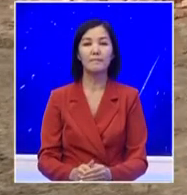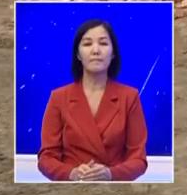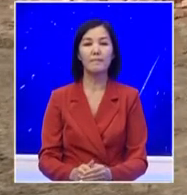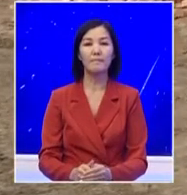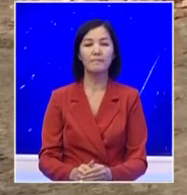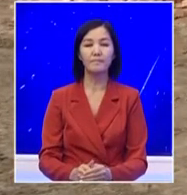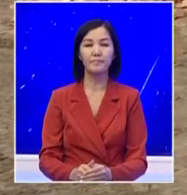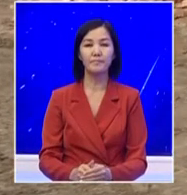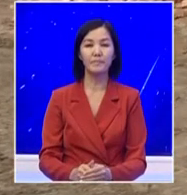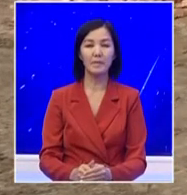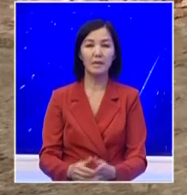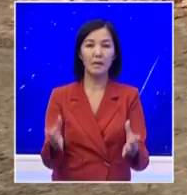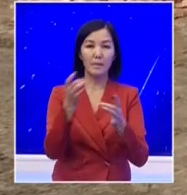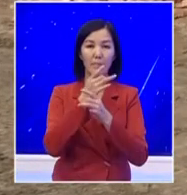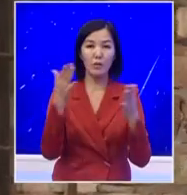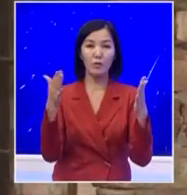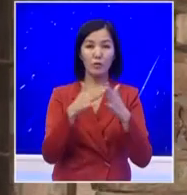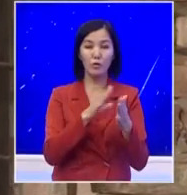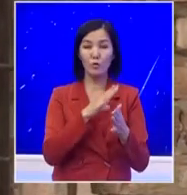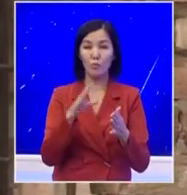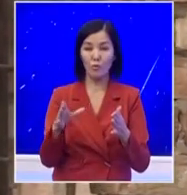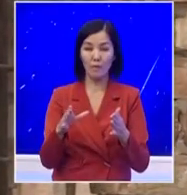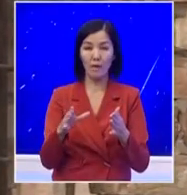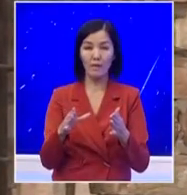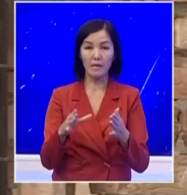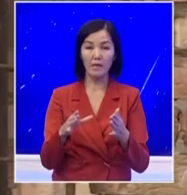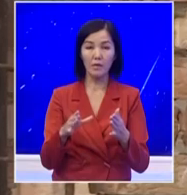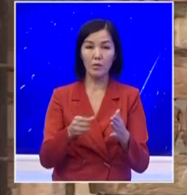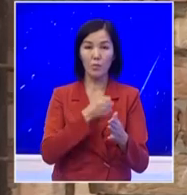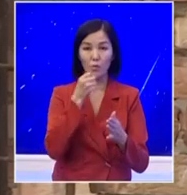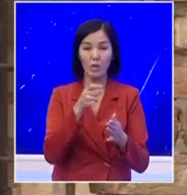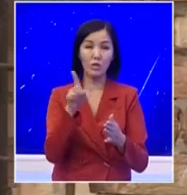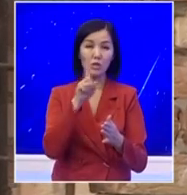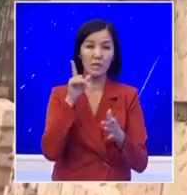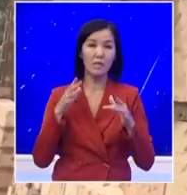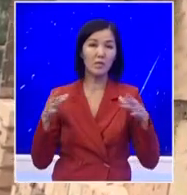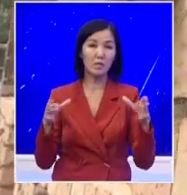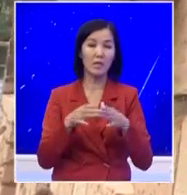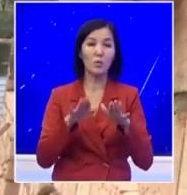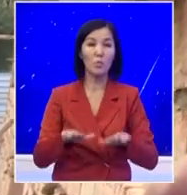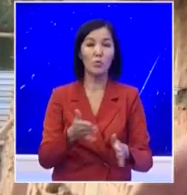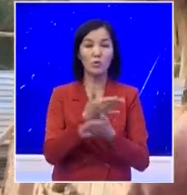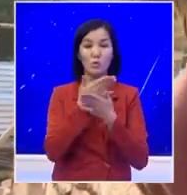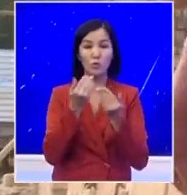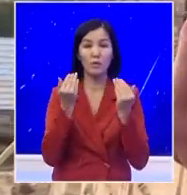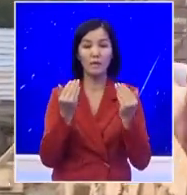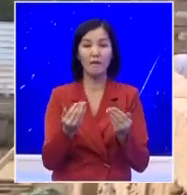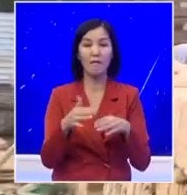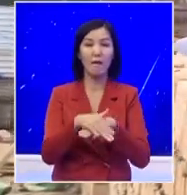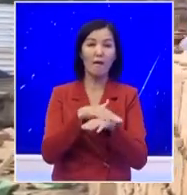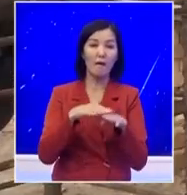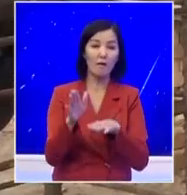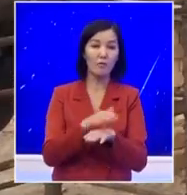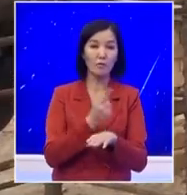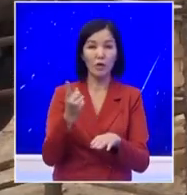Сұраншы Батыр ауылында мәдениет үйі болмаған, ересектер жиын қылатын жастар бас қосатын жерде жоқ еді. Тек биыл ғана тұрғындар көптен